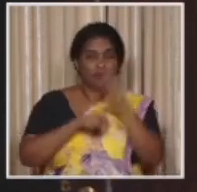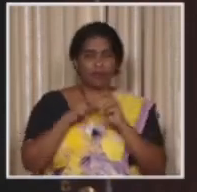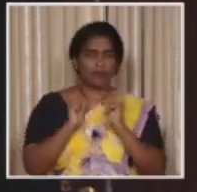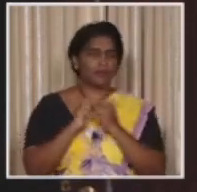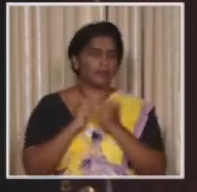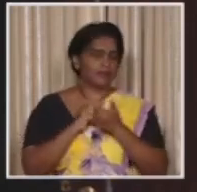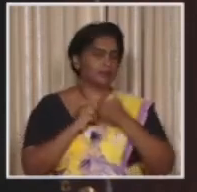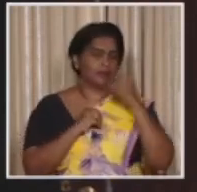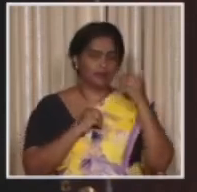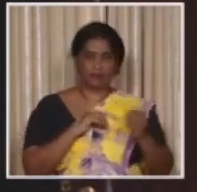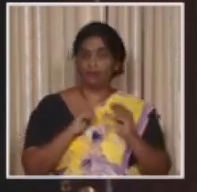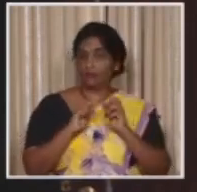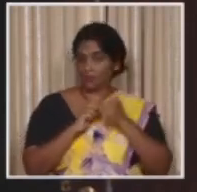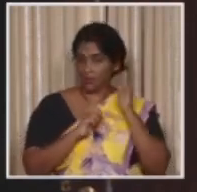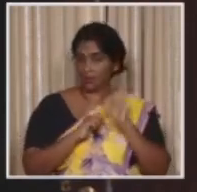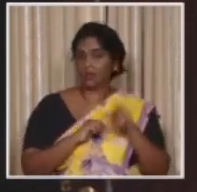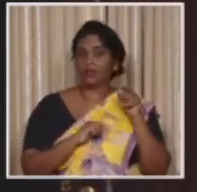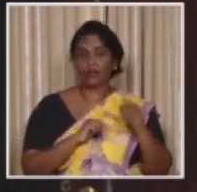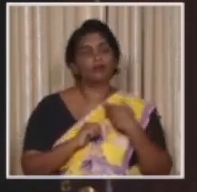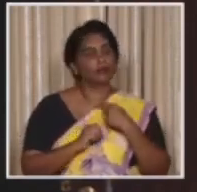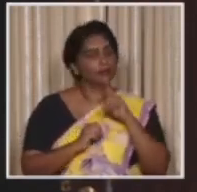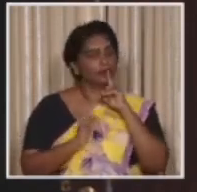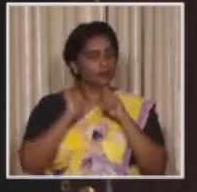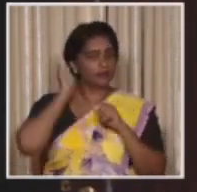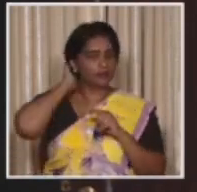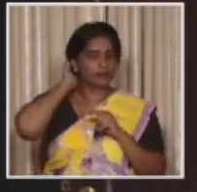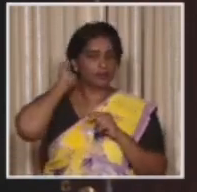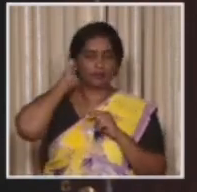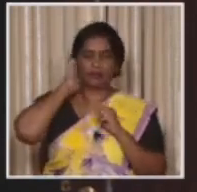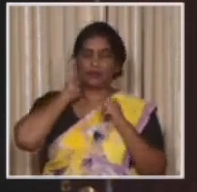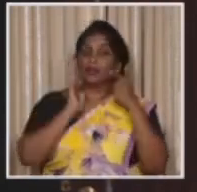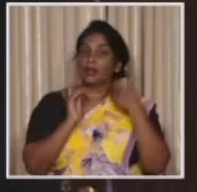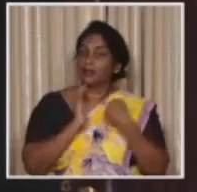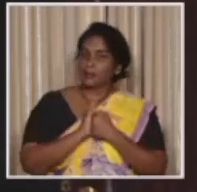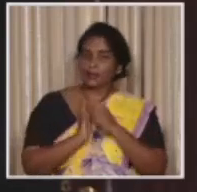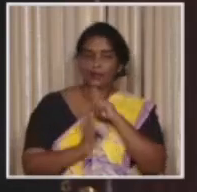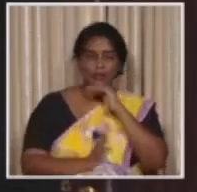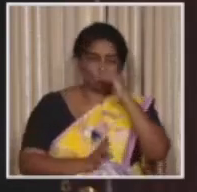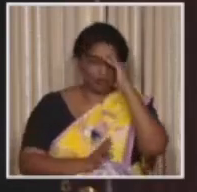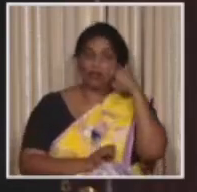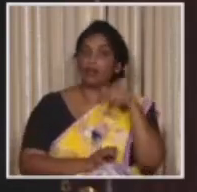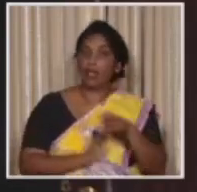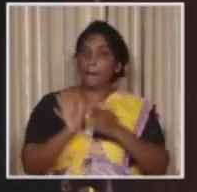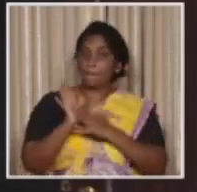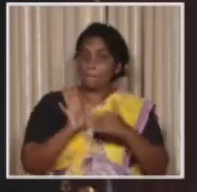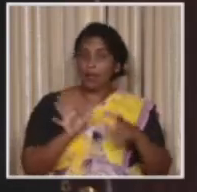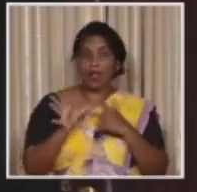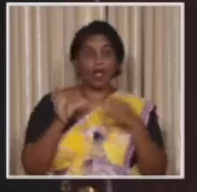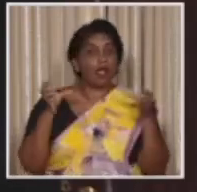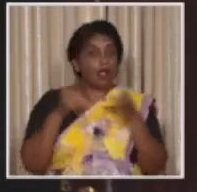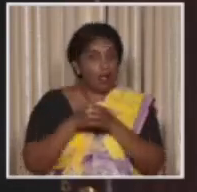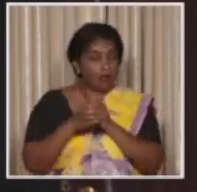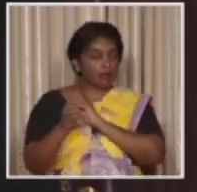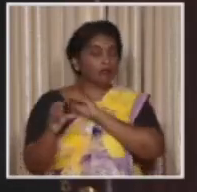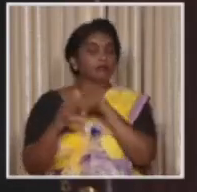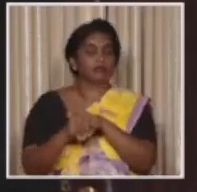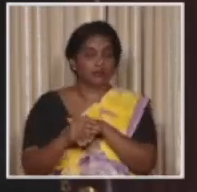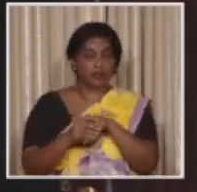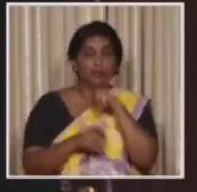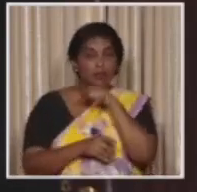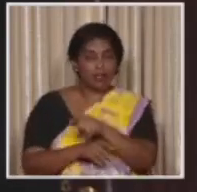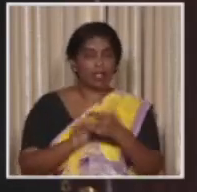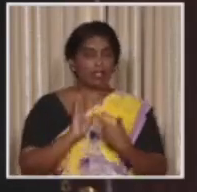හානියකට ලක්වීමට ඉඩ තිබෙනවා. ඒ නිසා මම කියන්නේ ගරු කතානායකතුමනි මේ මහවැලි අධිකාරියට සම්බන්ධ